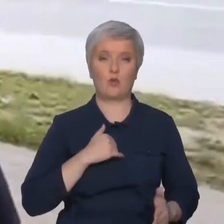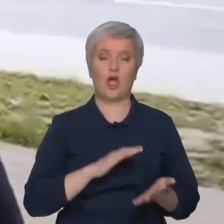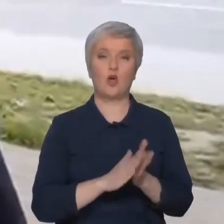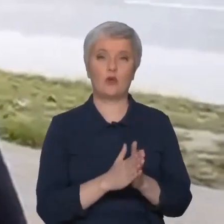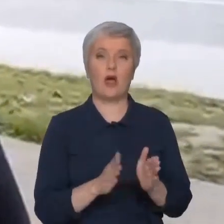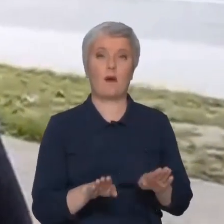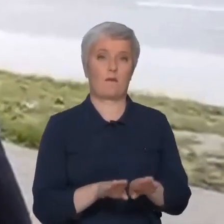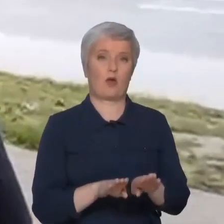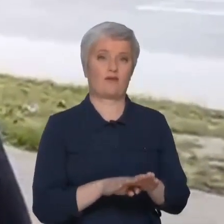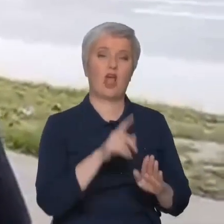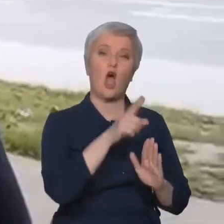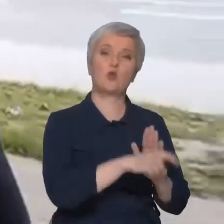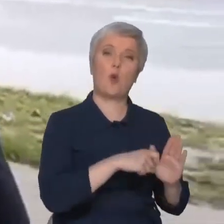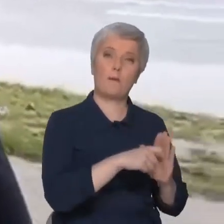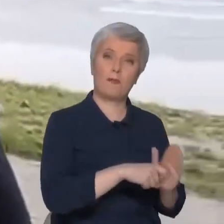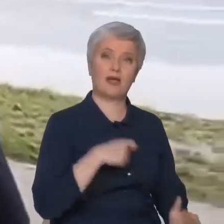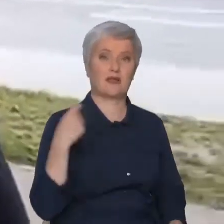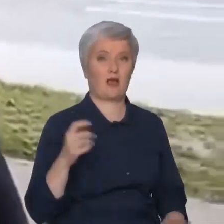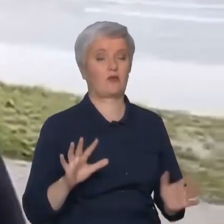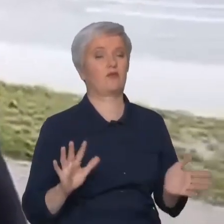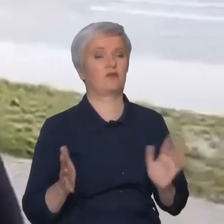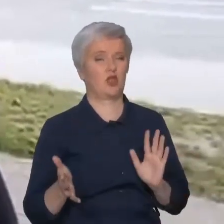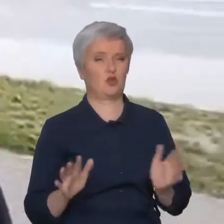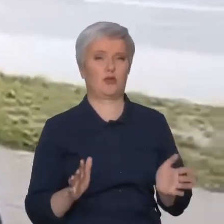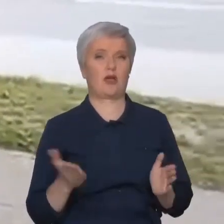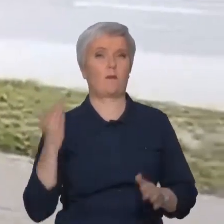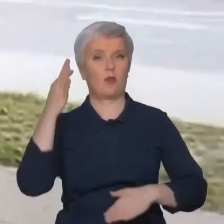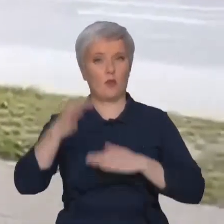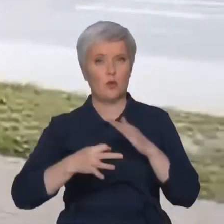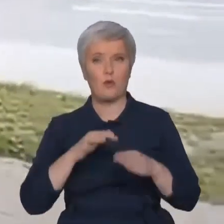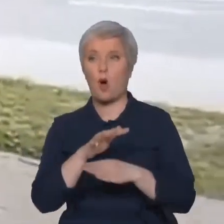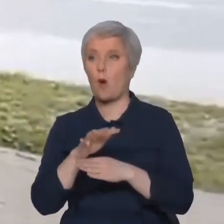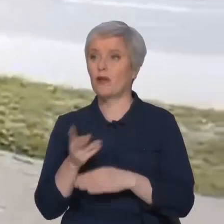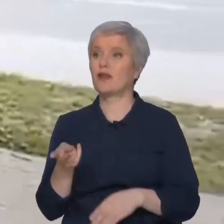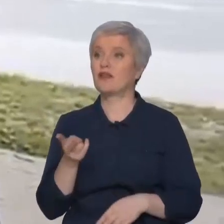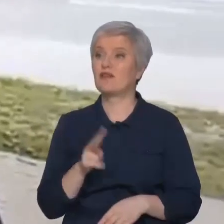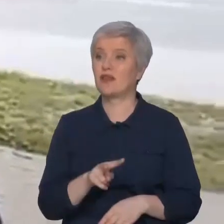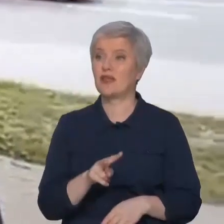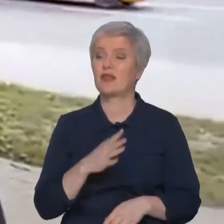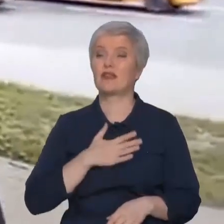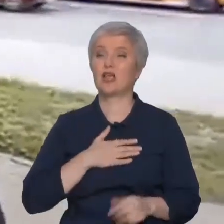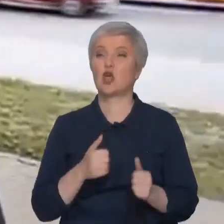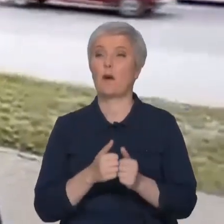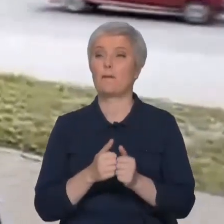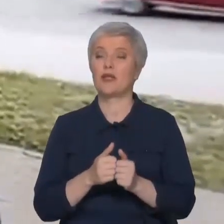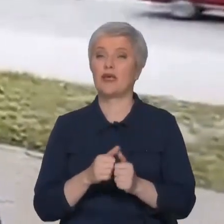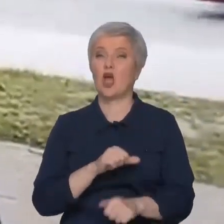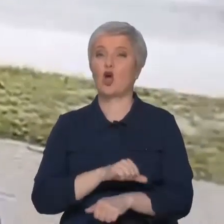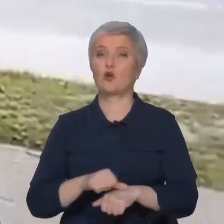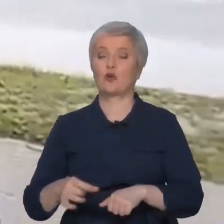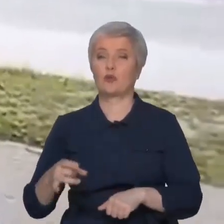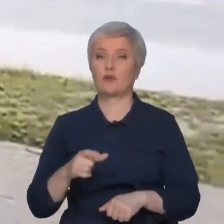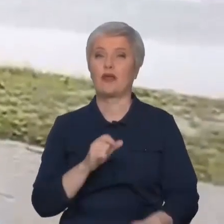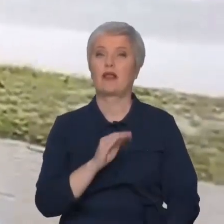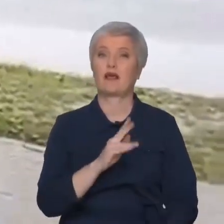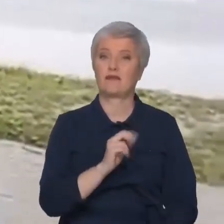ще більш-менш. За минулу добу ворог обстріляв 2 наші прикордонні громади. Мова йде про Юнаківську